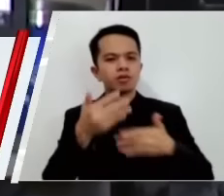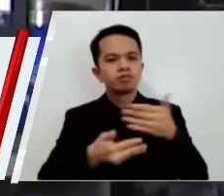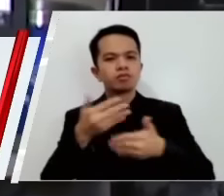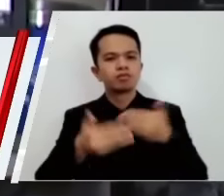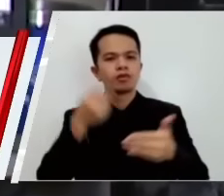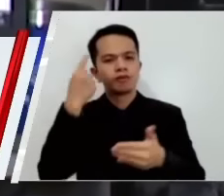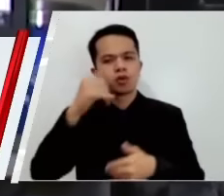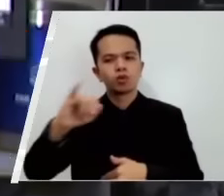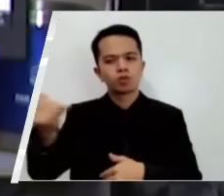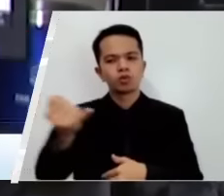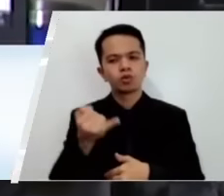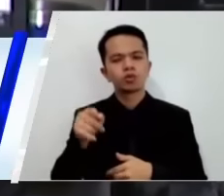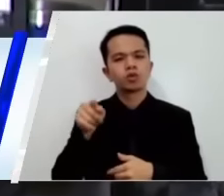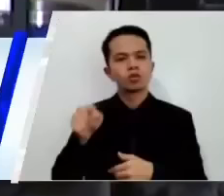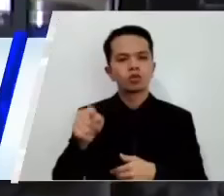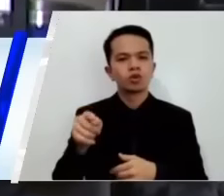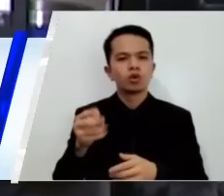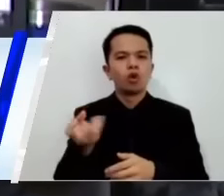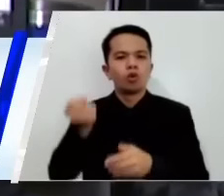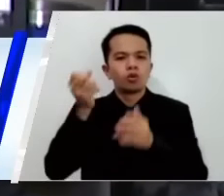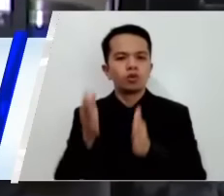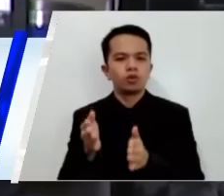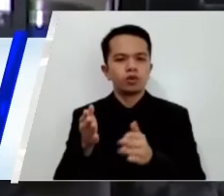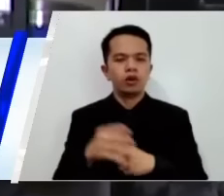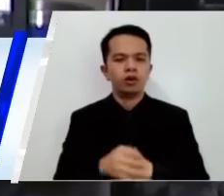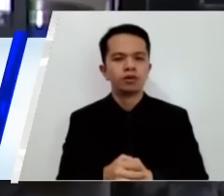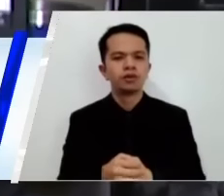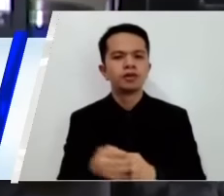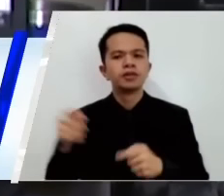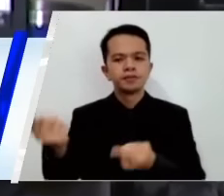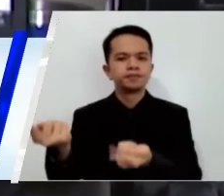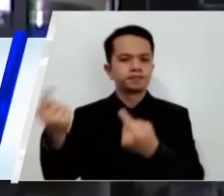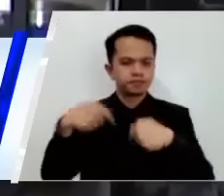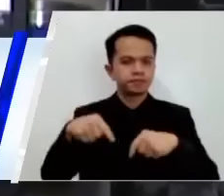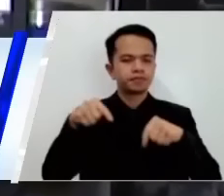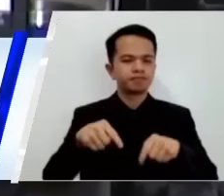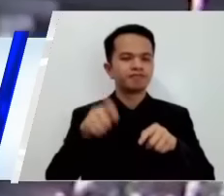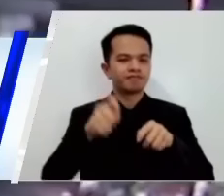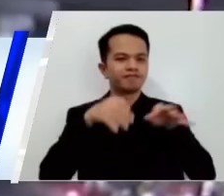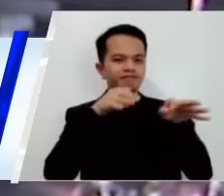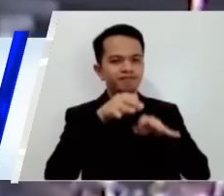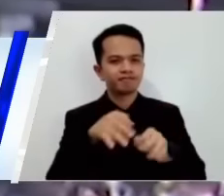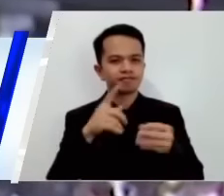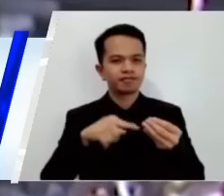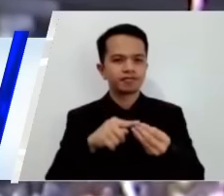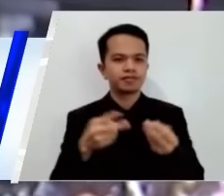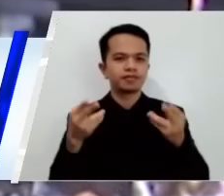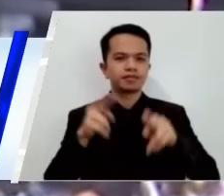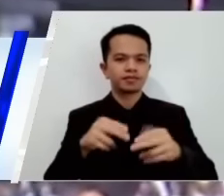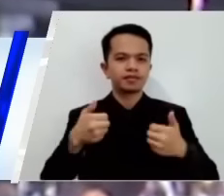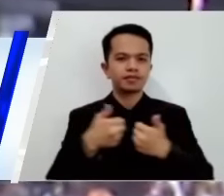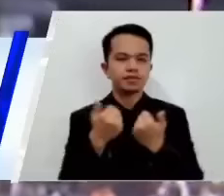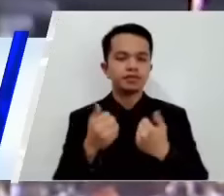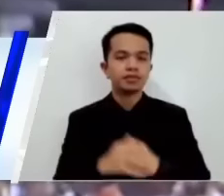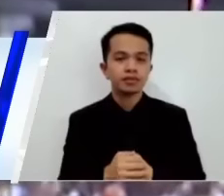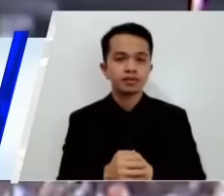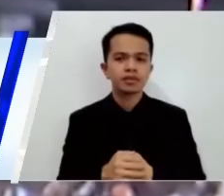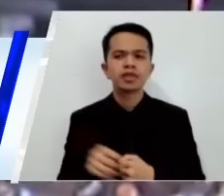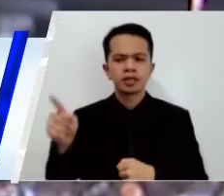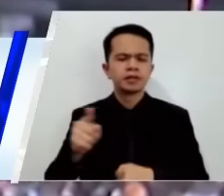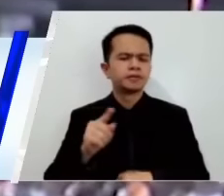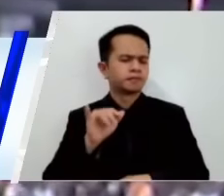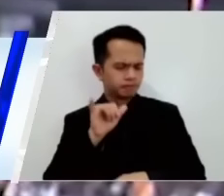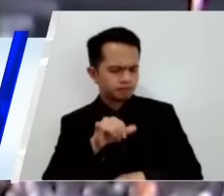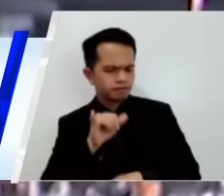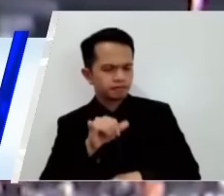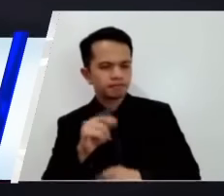yung registered owner dito sa ating himpilan at magpaliwanag tungkol dito sa nangyaring insidente. Nangako naman po at nagsabi nga pupunta po sila